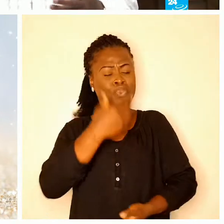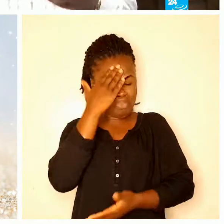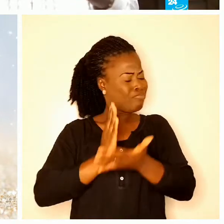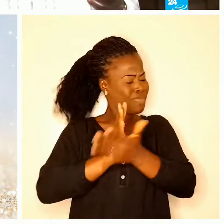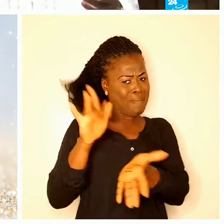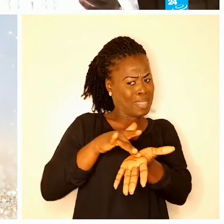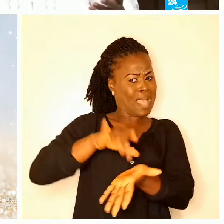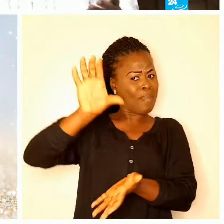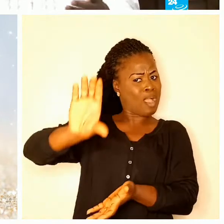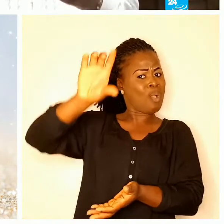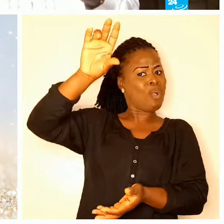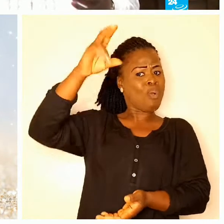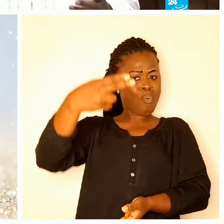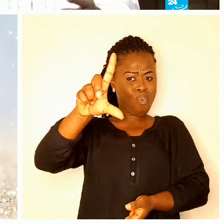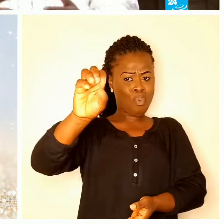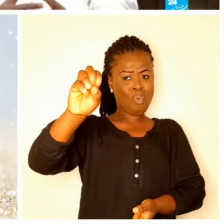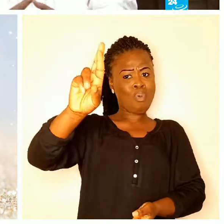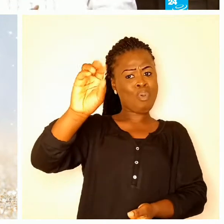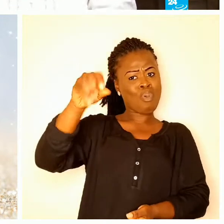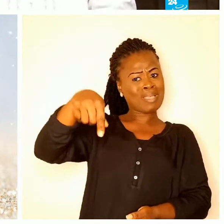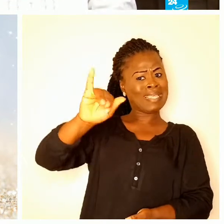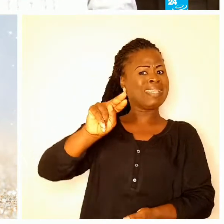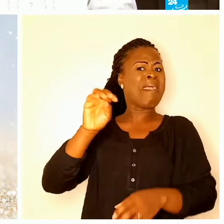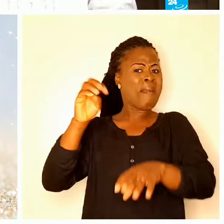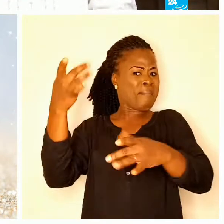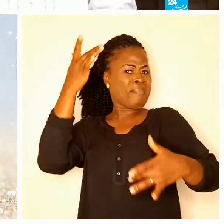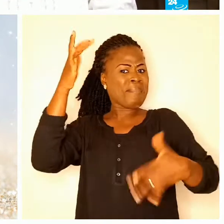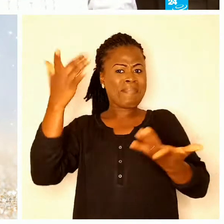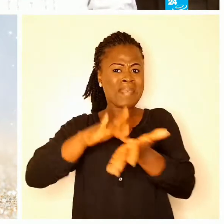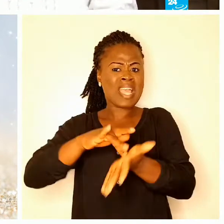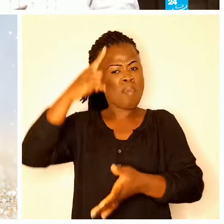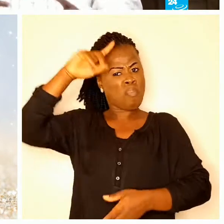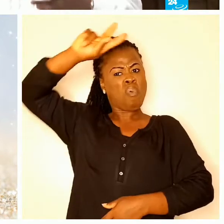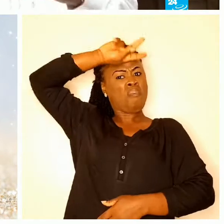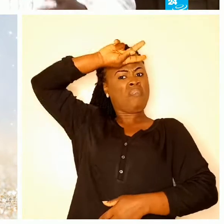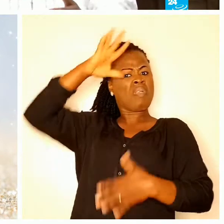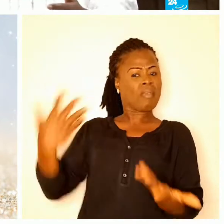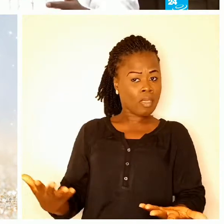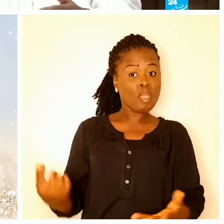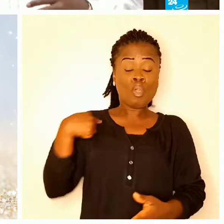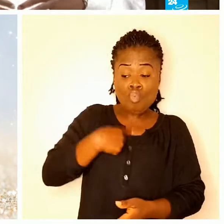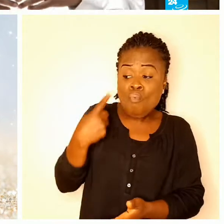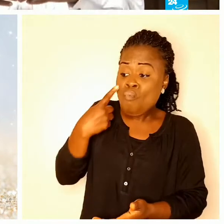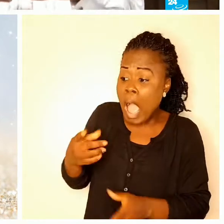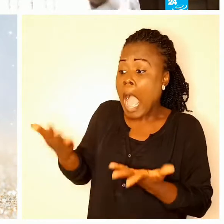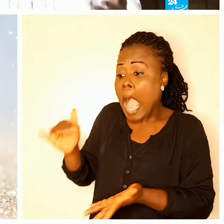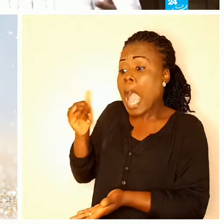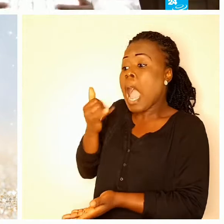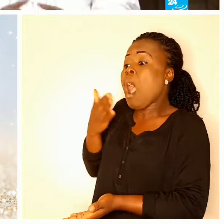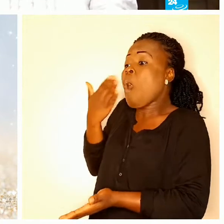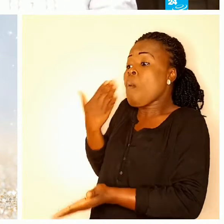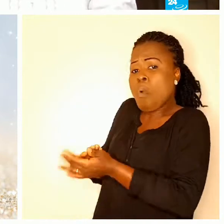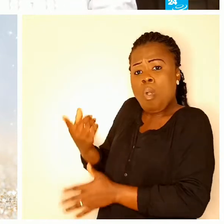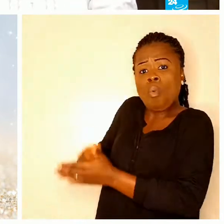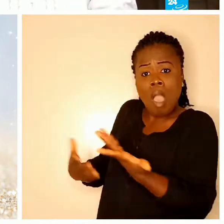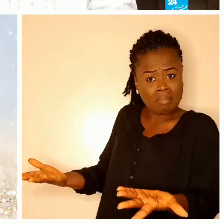risque, en tout cas en Afrique, la balance pèserait plutôt du côté des bienfaits. En Afrique, on